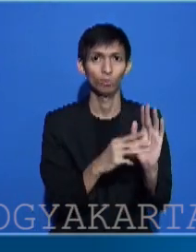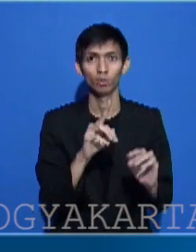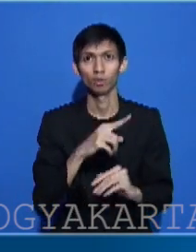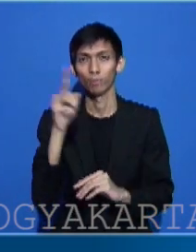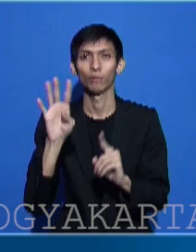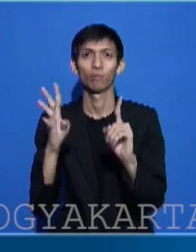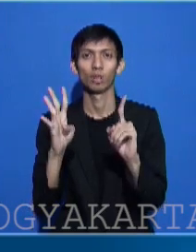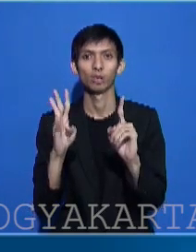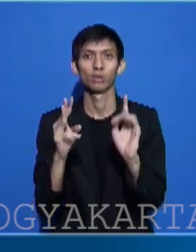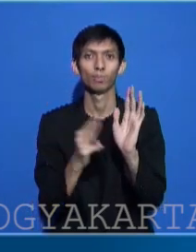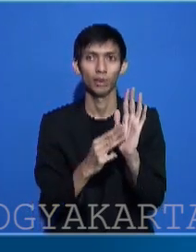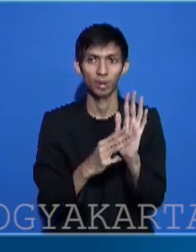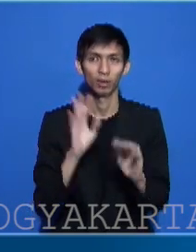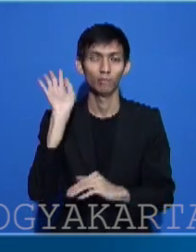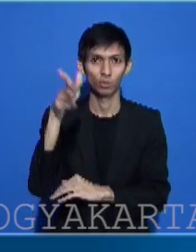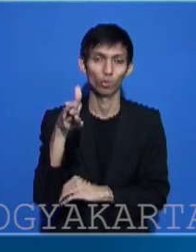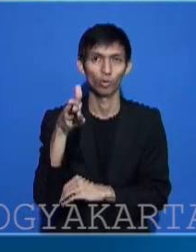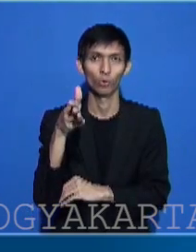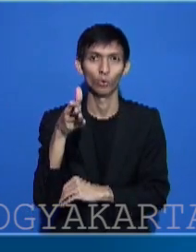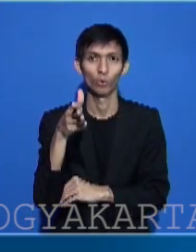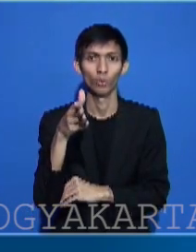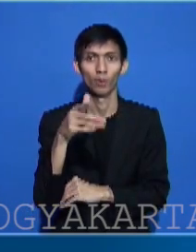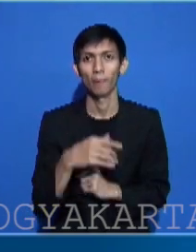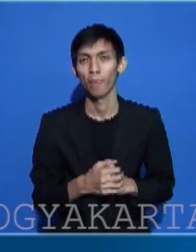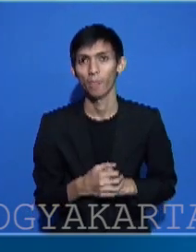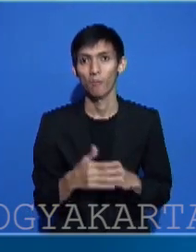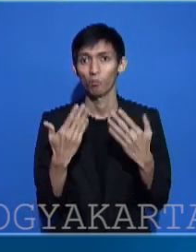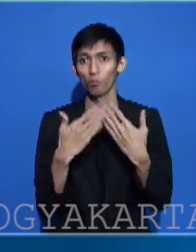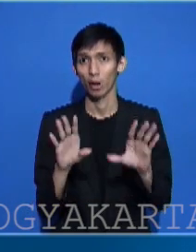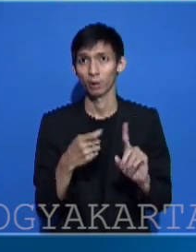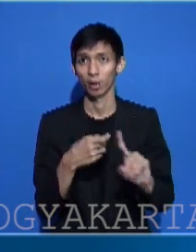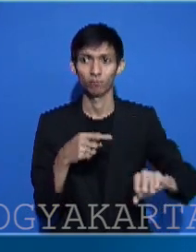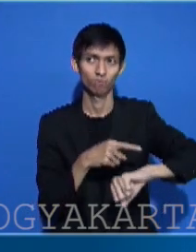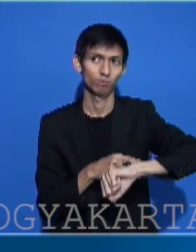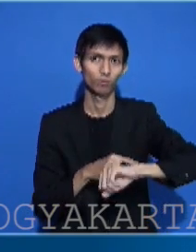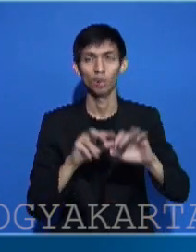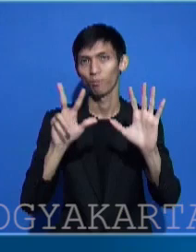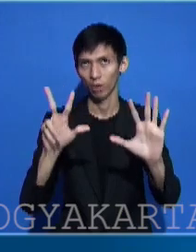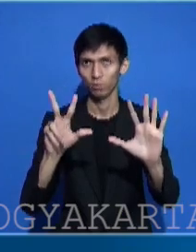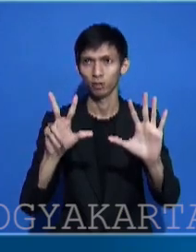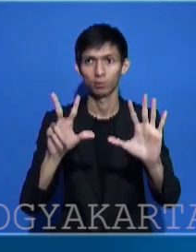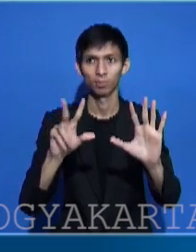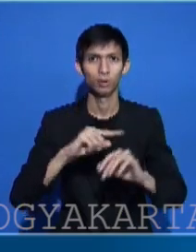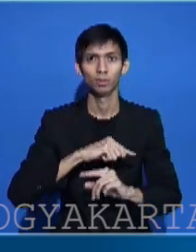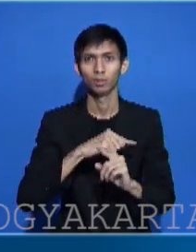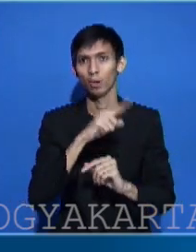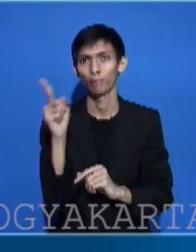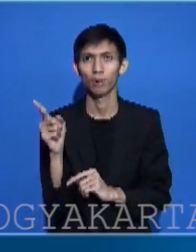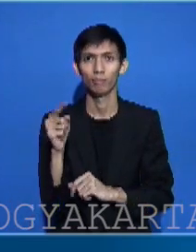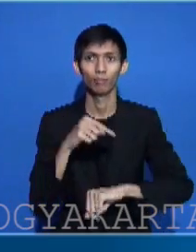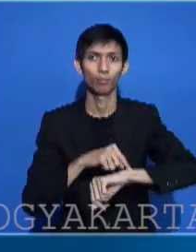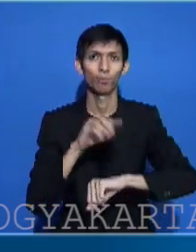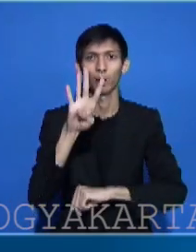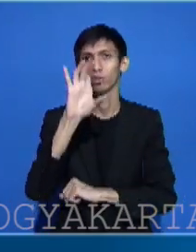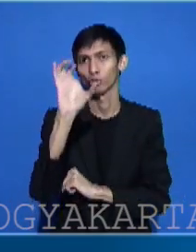2023 mendatang jam buka pendaftaran dilayani dari pukul 08.00 Waktu Indonesia Barat hingga pukul 16.00 Waktu Indonesia